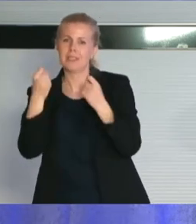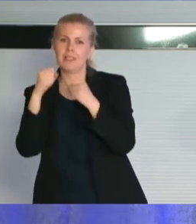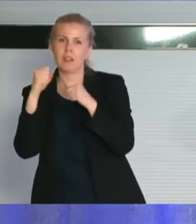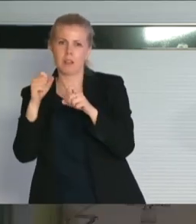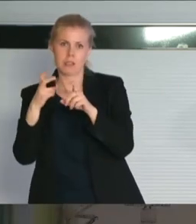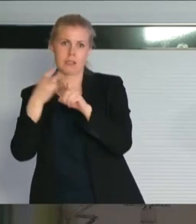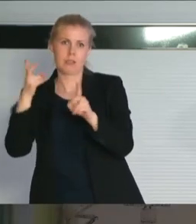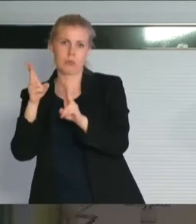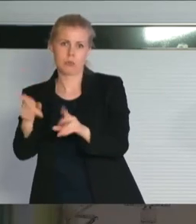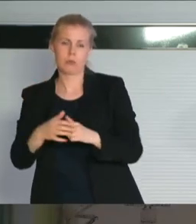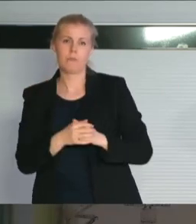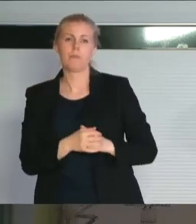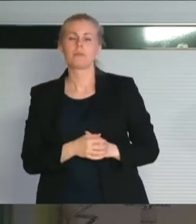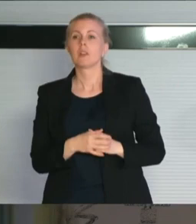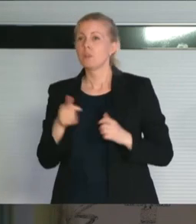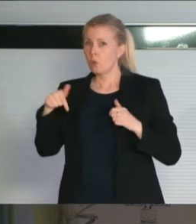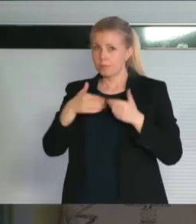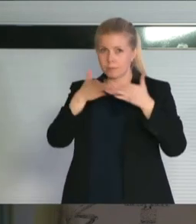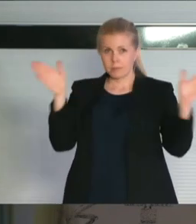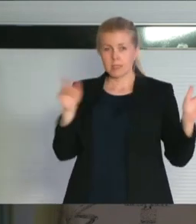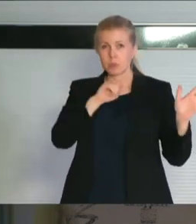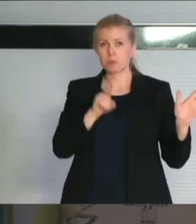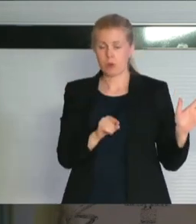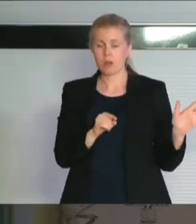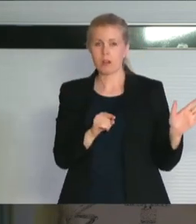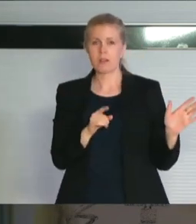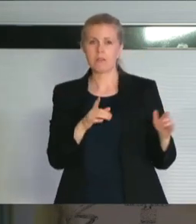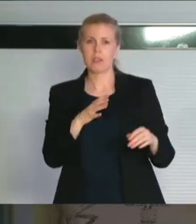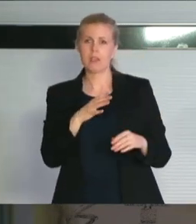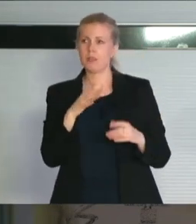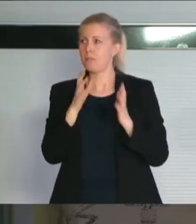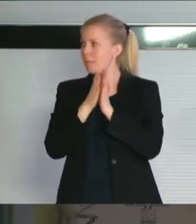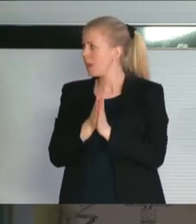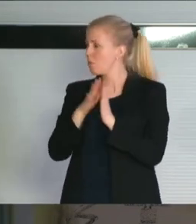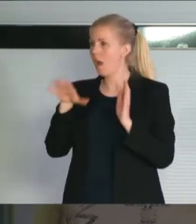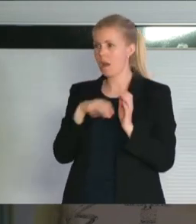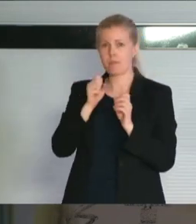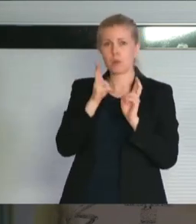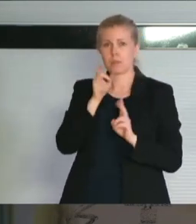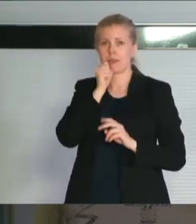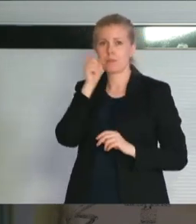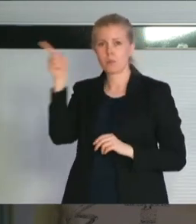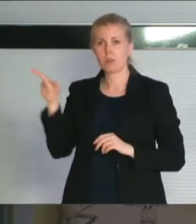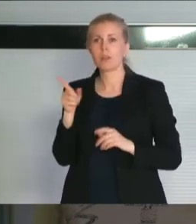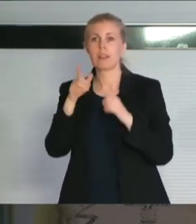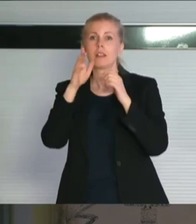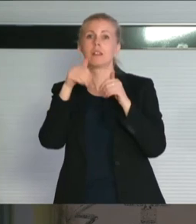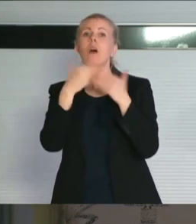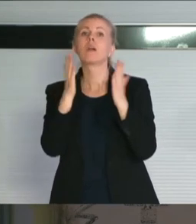Da åpner vi for spørsmål i plenum, og da ber jeg om at alle bruker den mikrofonen som står der borte. Og vi begynner med Dagbladet.